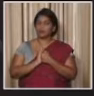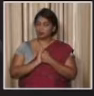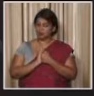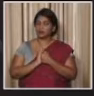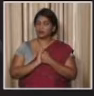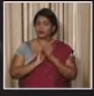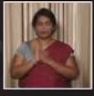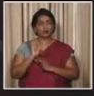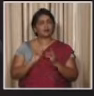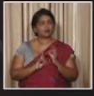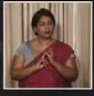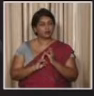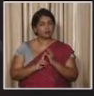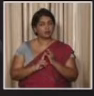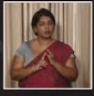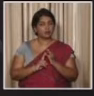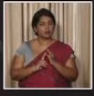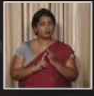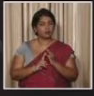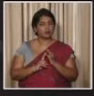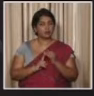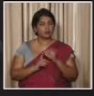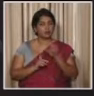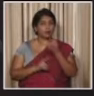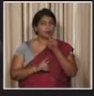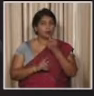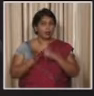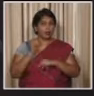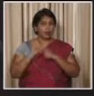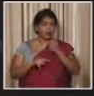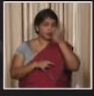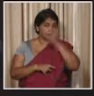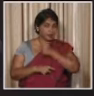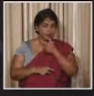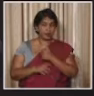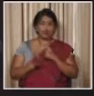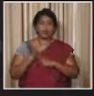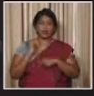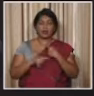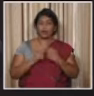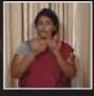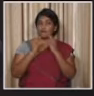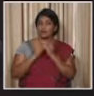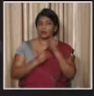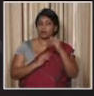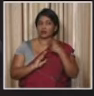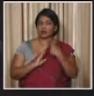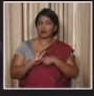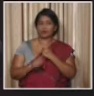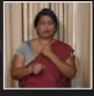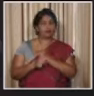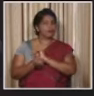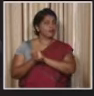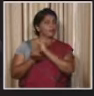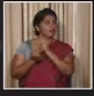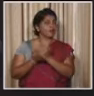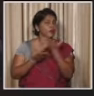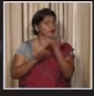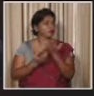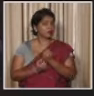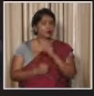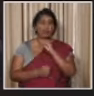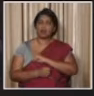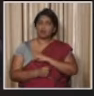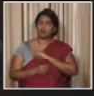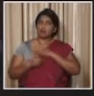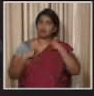මූලාසනයේ මන්ත්‍රීතුමනි මහා බදු වංචා ඒ බදු සහන දීලා මෙරටේ භාණ්ඩාගාරයට ලැබිය යුතු